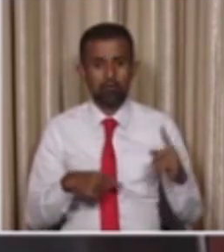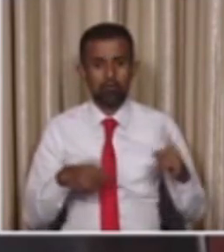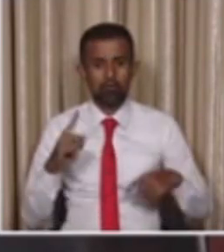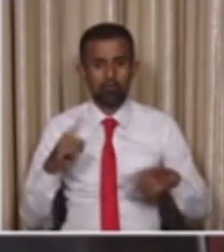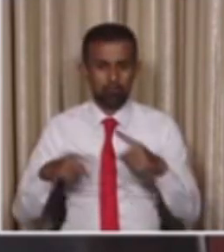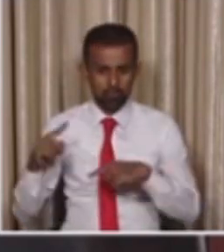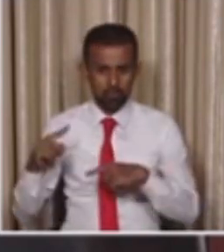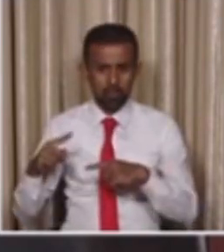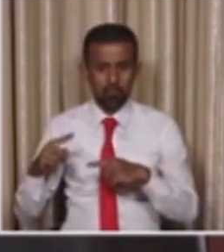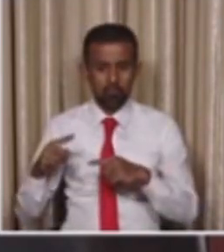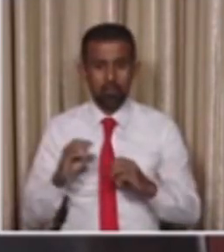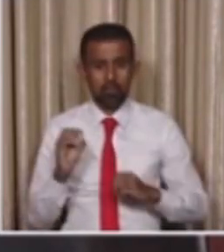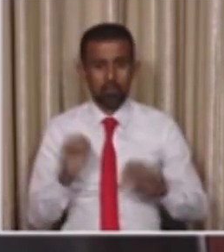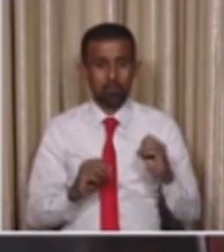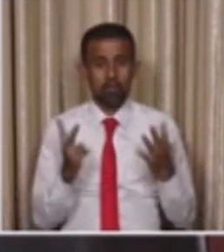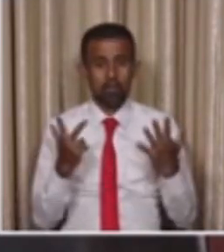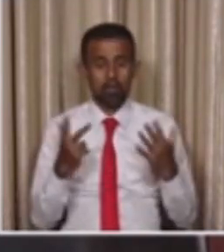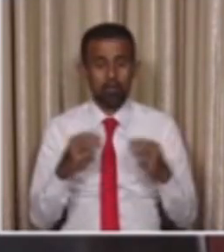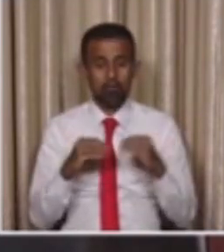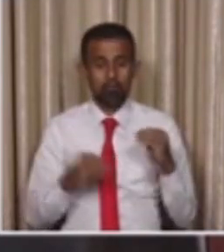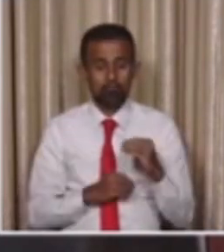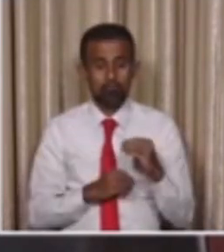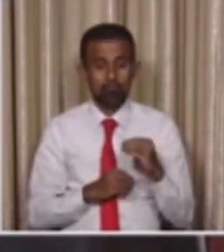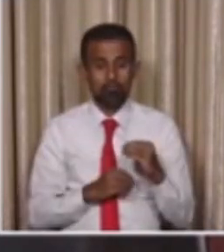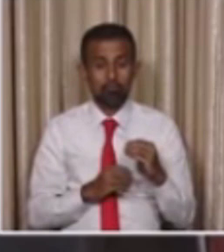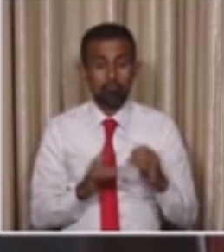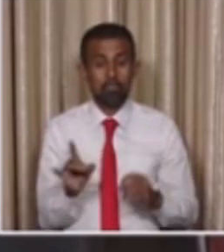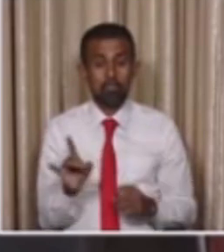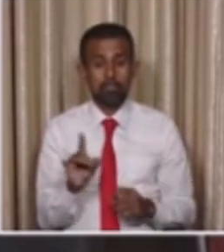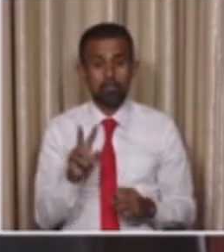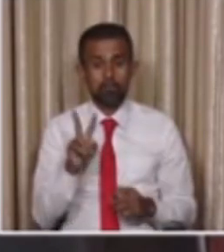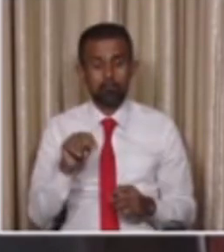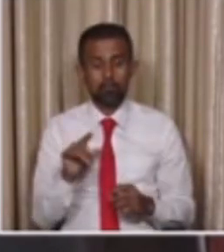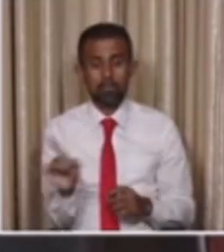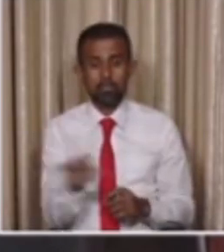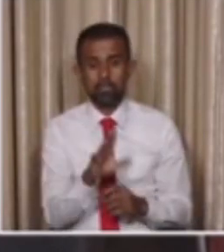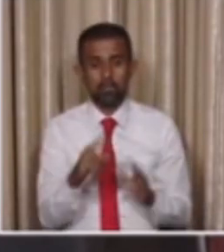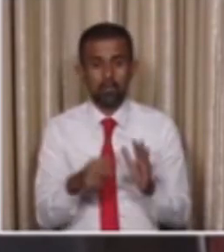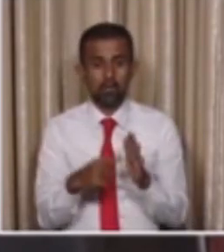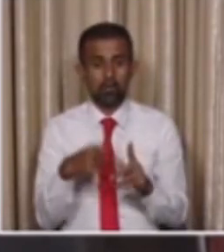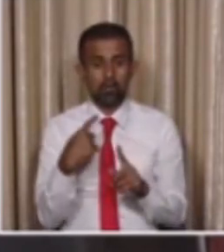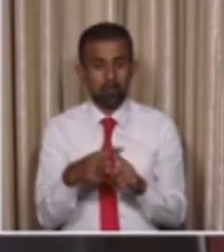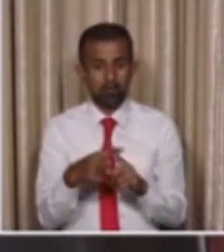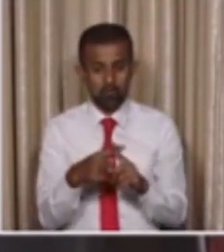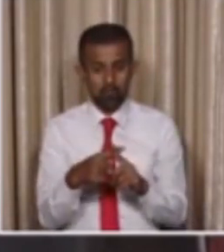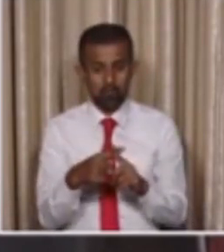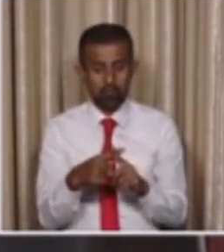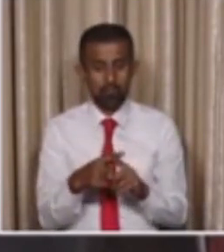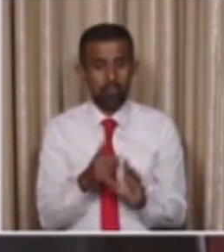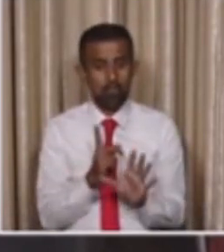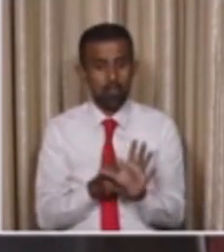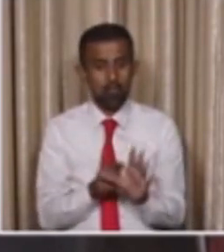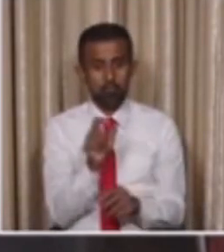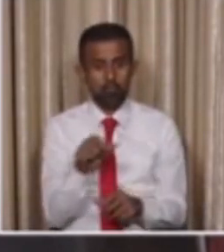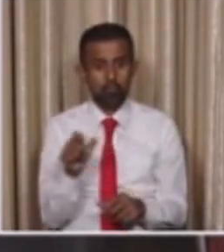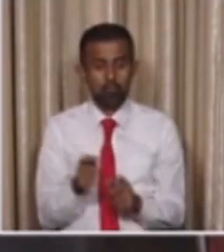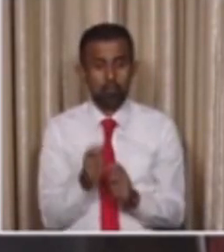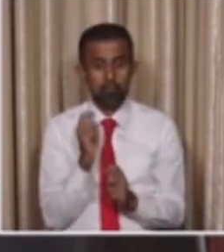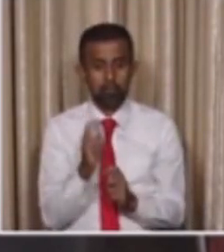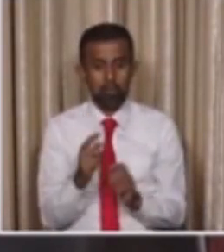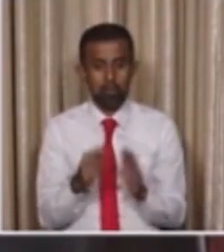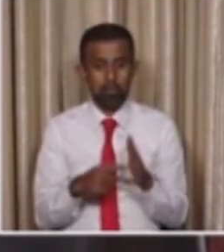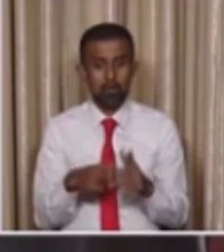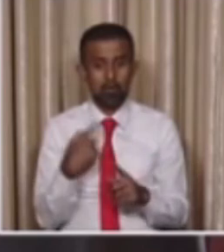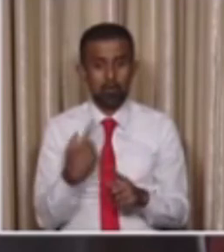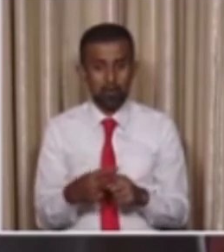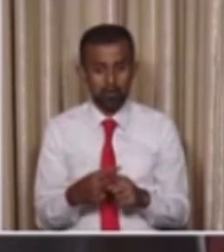අපේ 80%ක් වක්ර බදු වෙනකොට 120%යි ඍජු බදු තිබුණේ ගරු නියෝජ්‍ය කතානායකතුමනි. ඒ කියන්නේ හැම මිනිස්සියම ගෙවන බද්දෙන් තමයි අපි